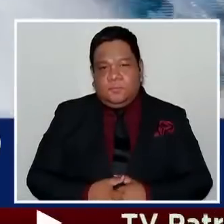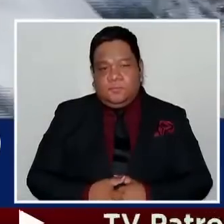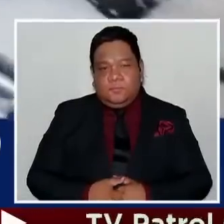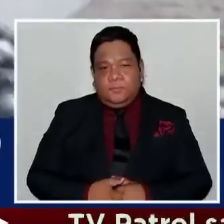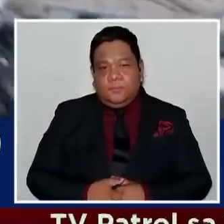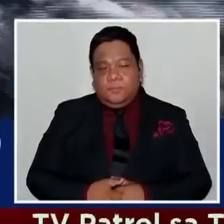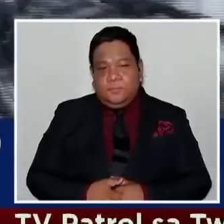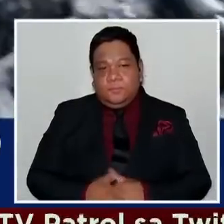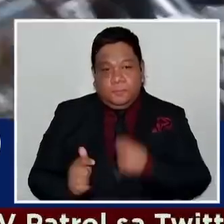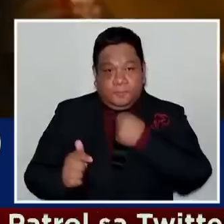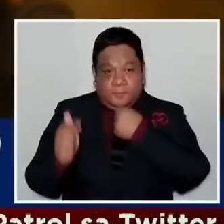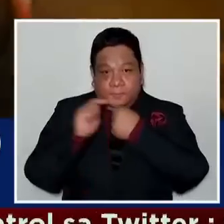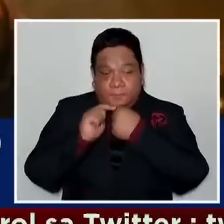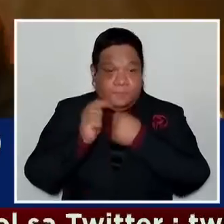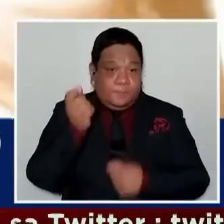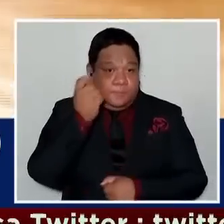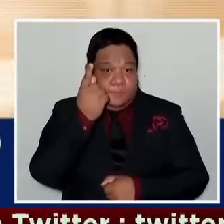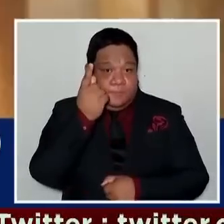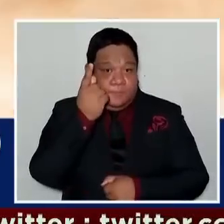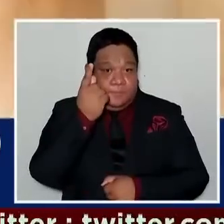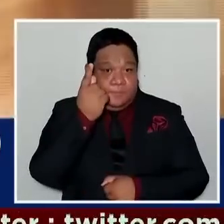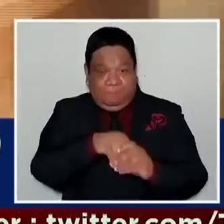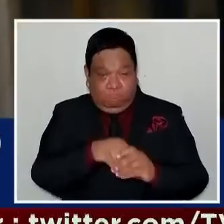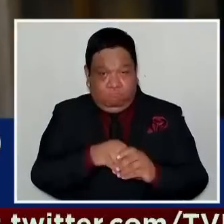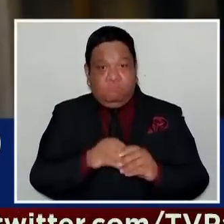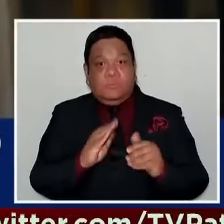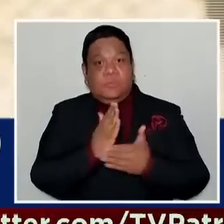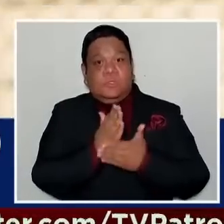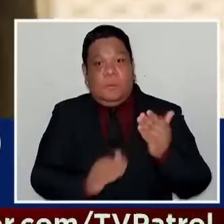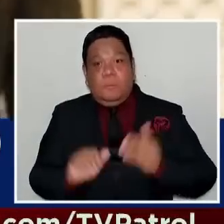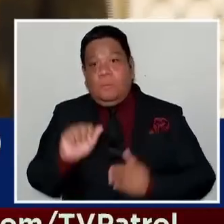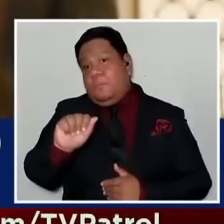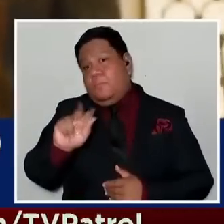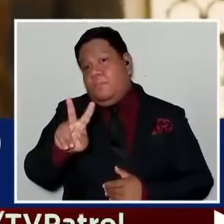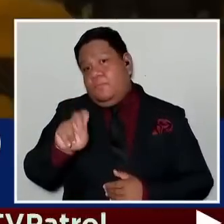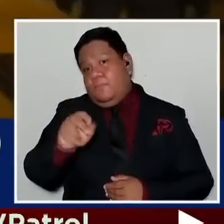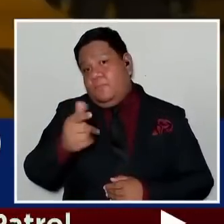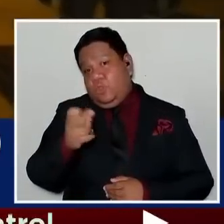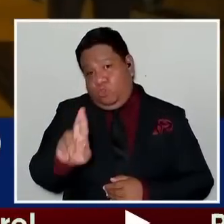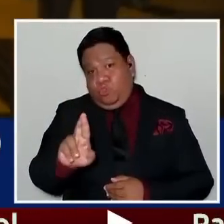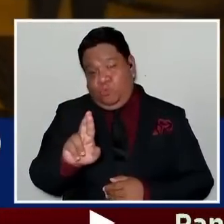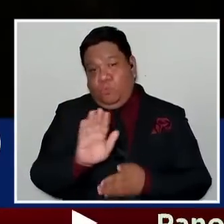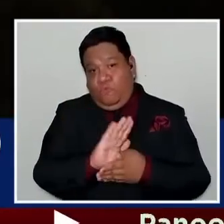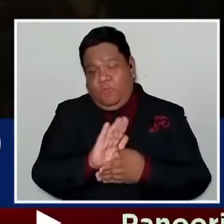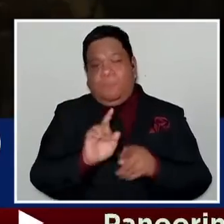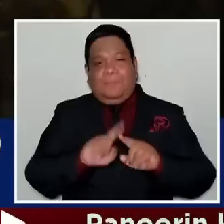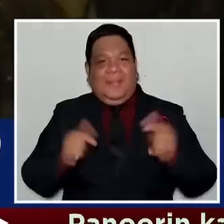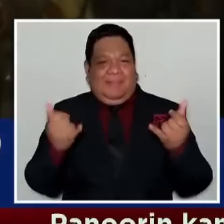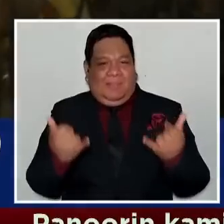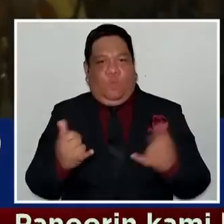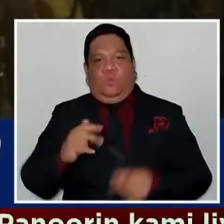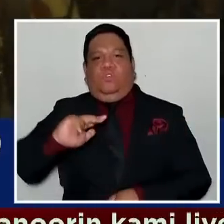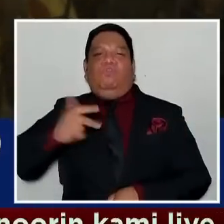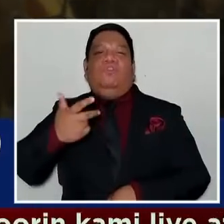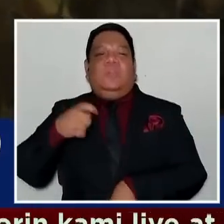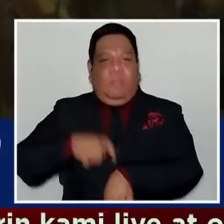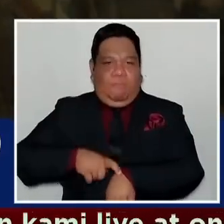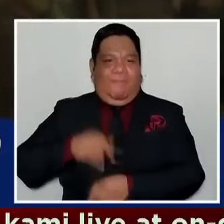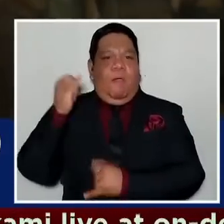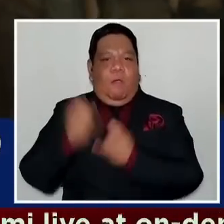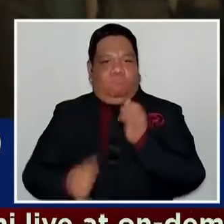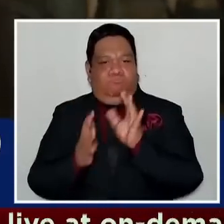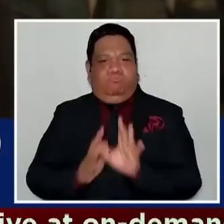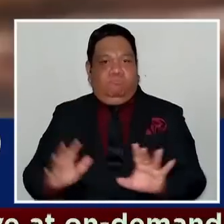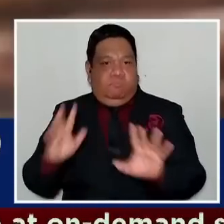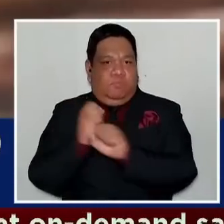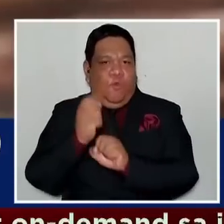Bagamat kasama rin sa ilang Avengers movies, ito ang pangatlo at huling pagkakataon sa ngayon na magkakasama ang mga orihinal na miyembro ng Guardians of